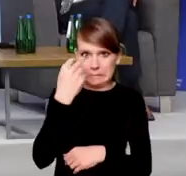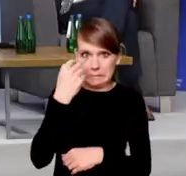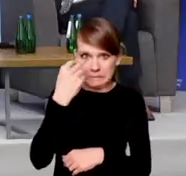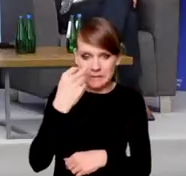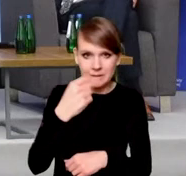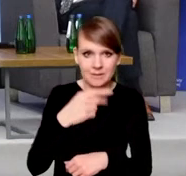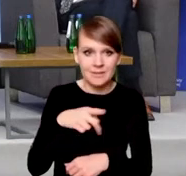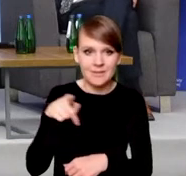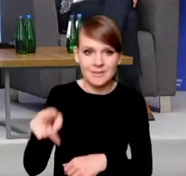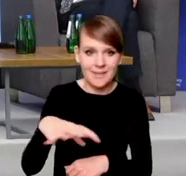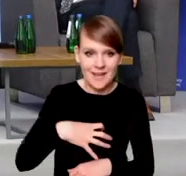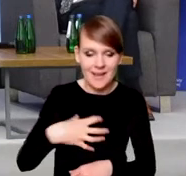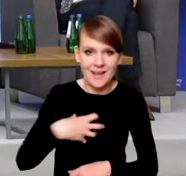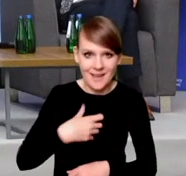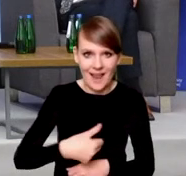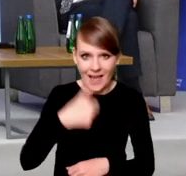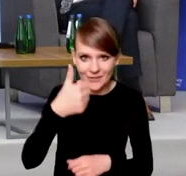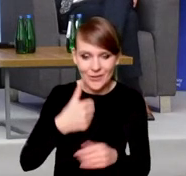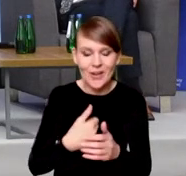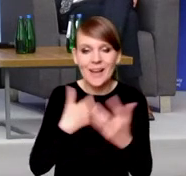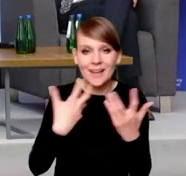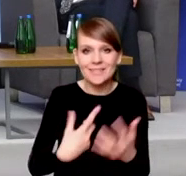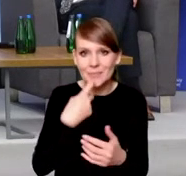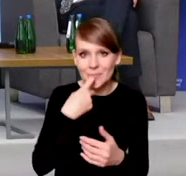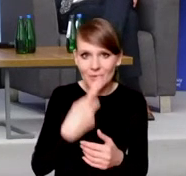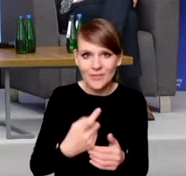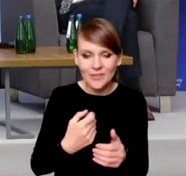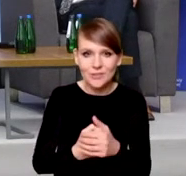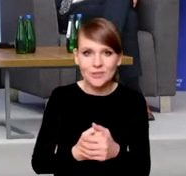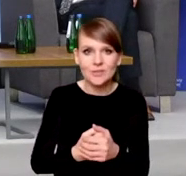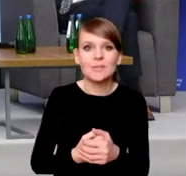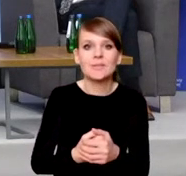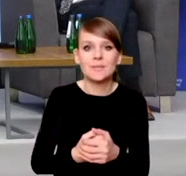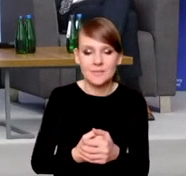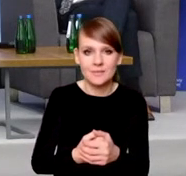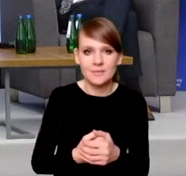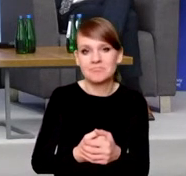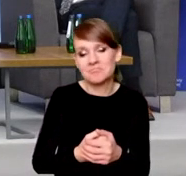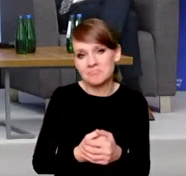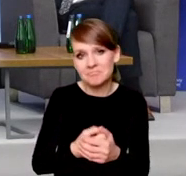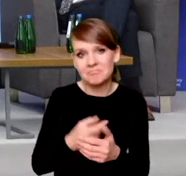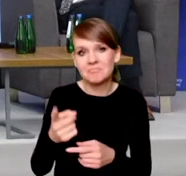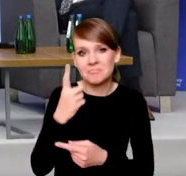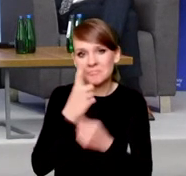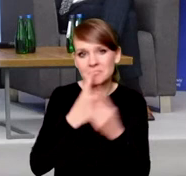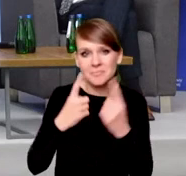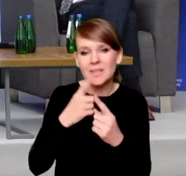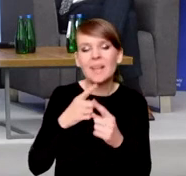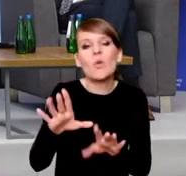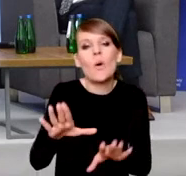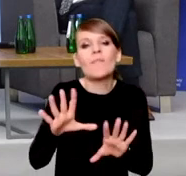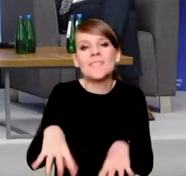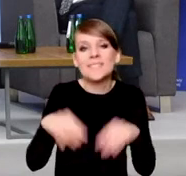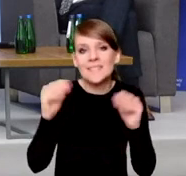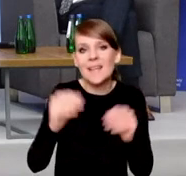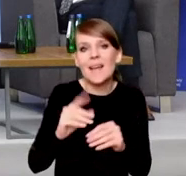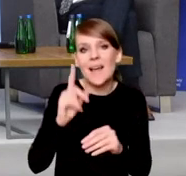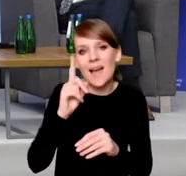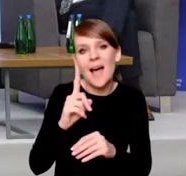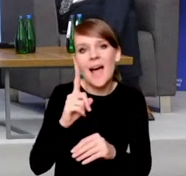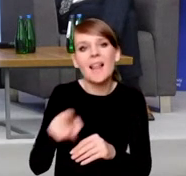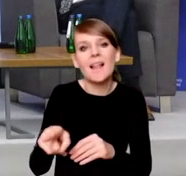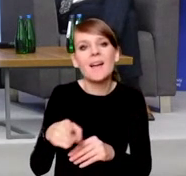spoglądam na srogi wzrok pana rektora, chcę powiedzieć, że pewnie najdalej idący, bo to pewien wstęp, ale najdalej idąca problematyka